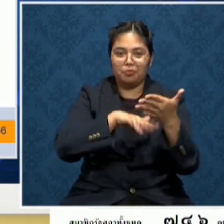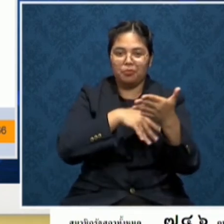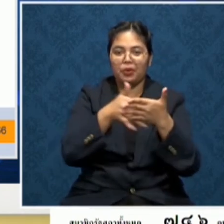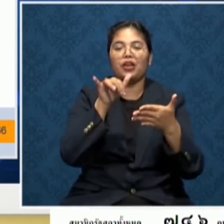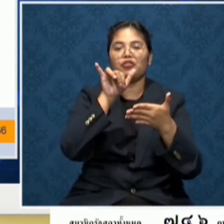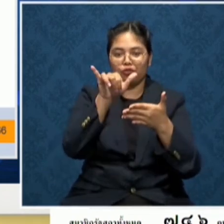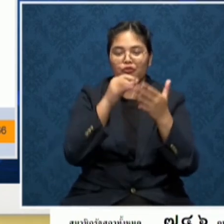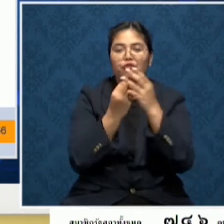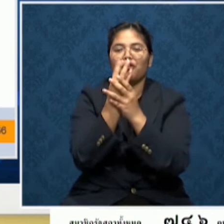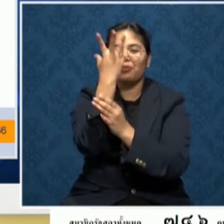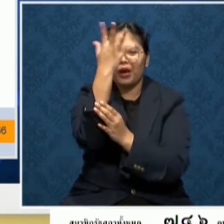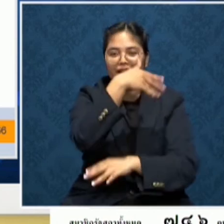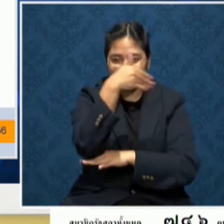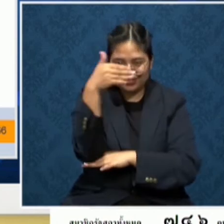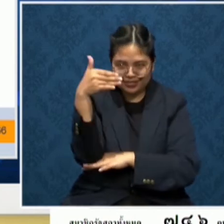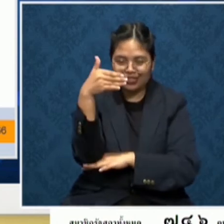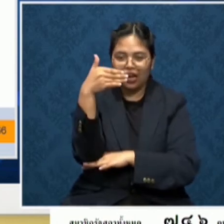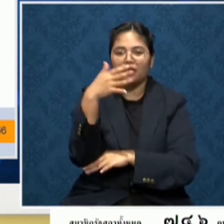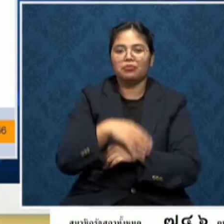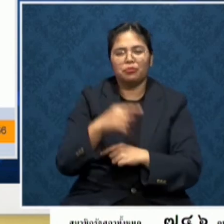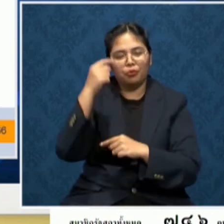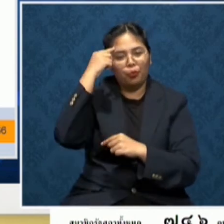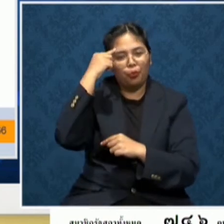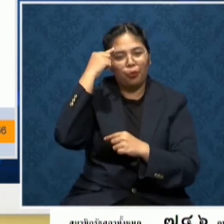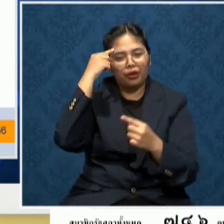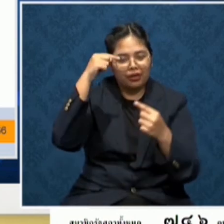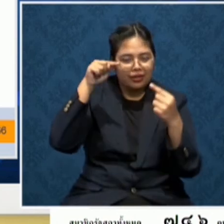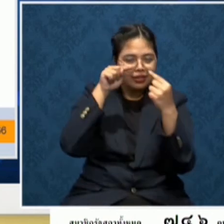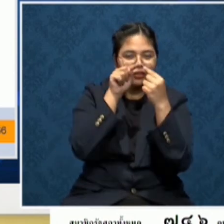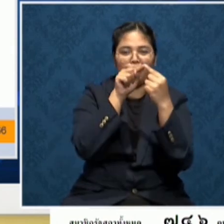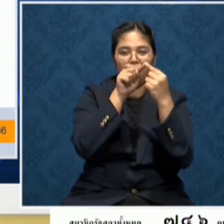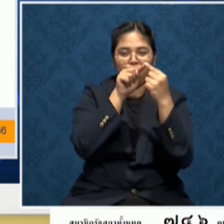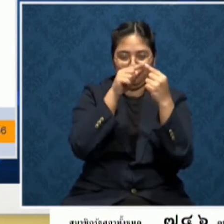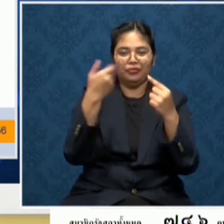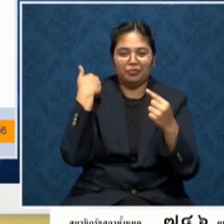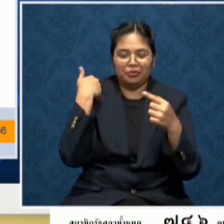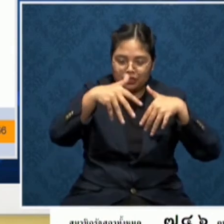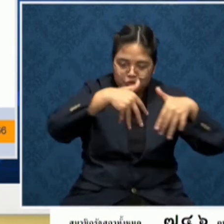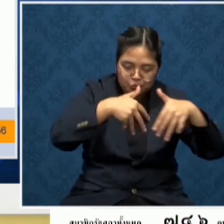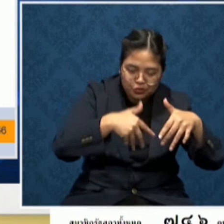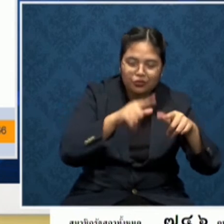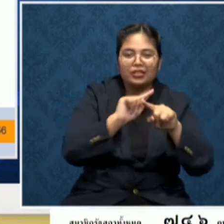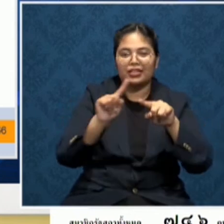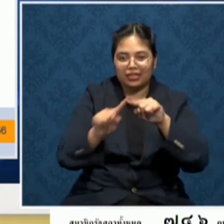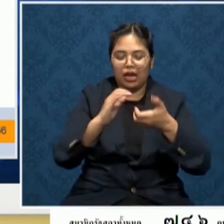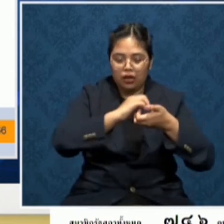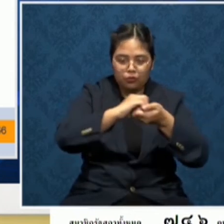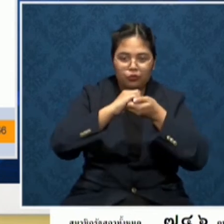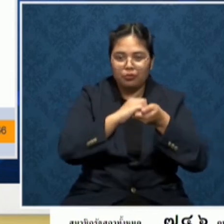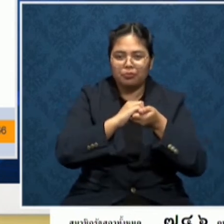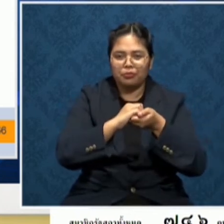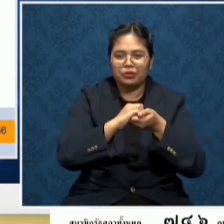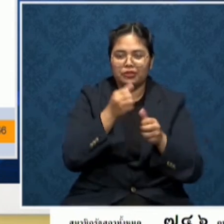ไม้แห่งชาติเพื่อจะสร้างวิสัยทัศน์ร่วมของคนทุกภาคส่วนทุกคนทุกชุมชนท้องถิ่นเข้ามาร่วมกัน